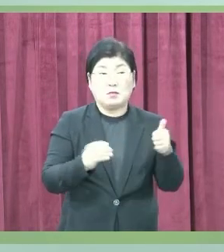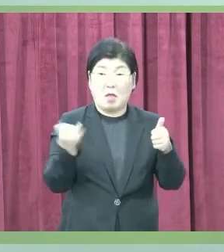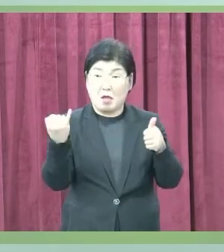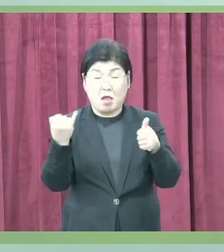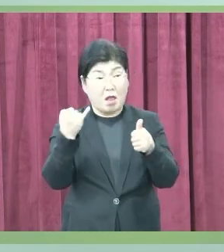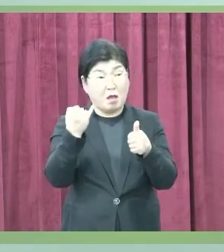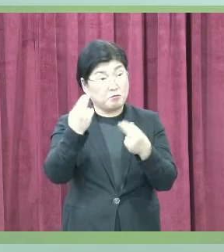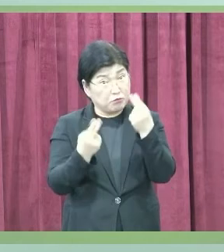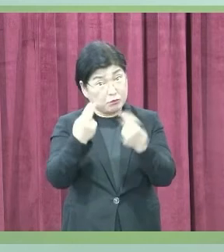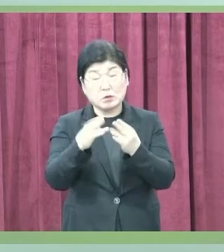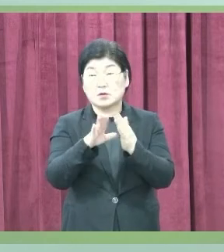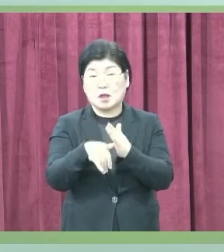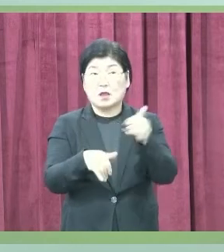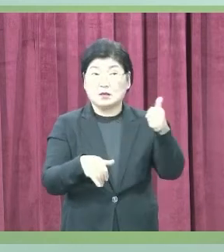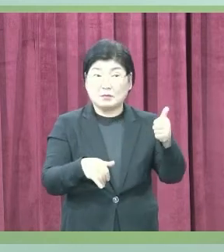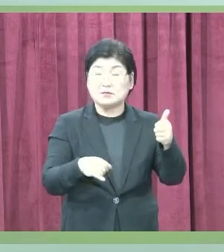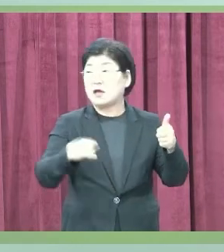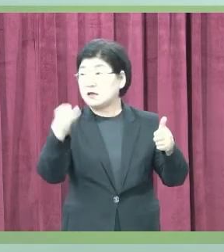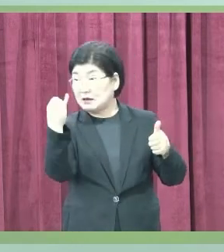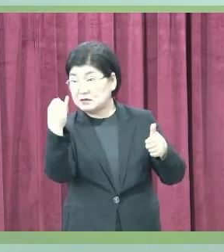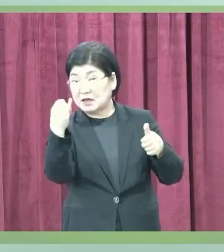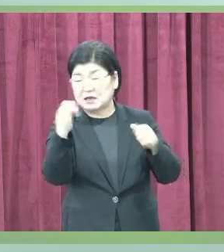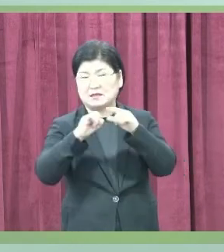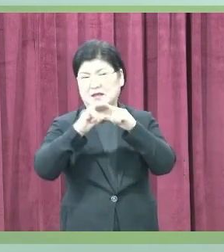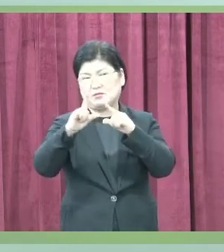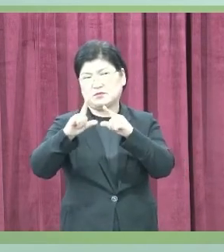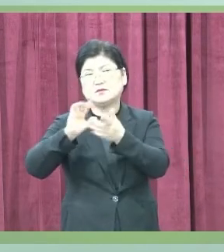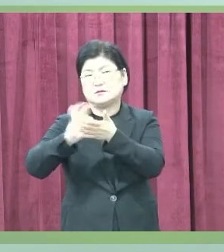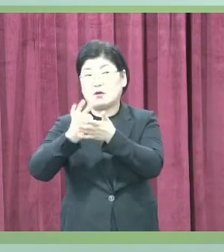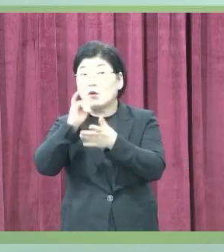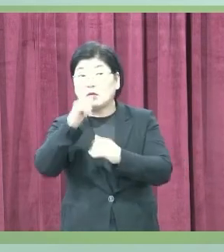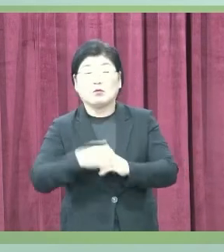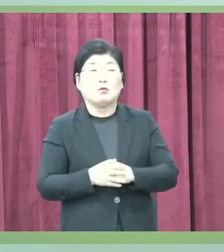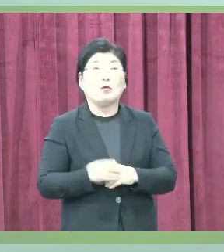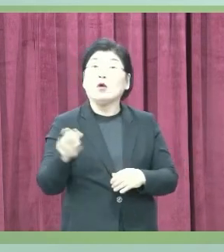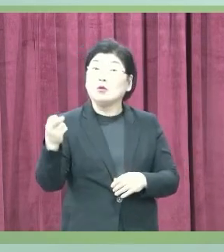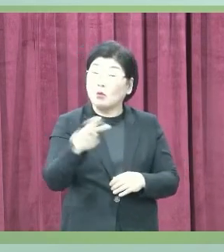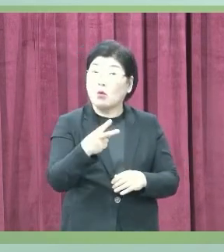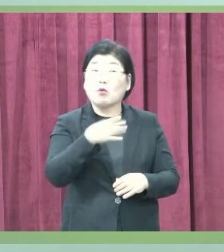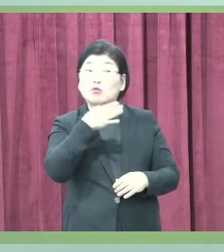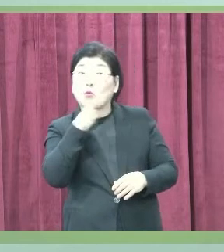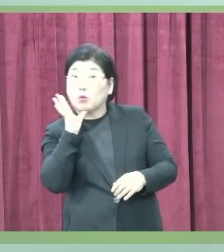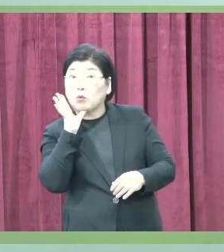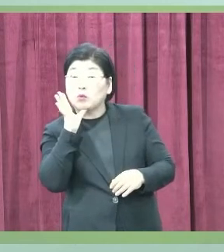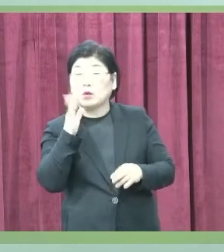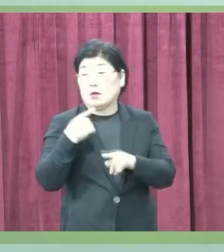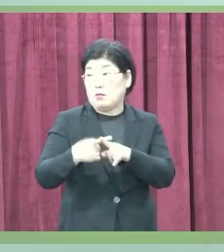보면은 남자에 비해서 여자가 높고요. 그 다음에 노인으로